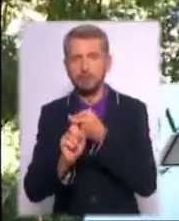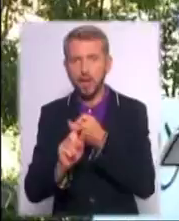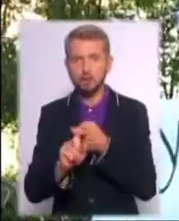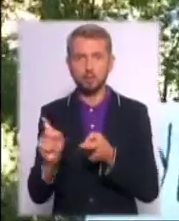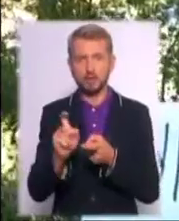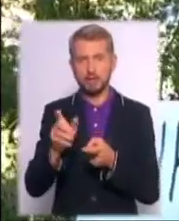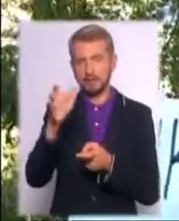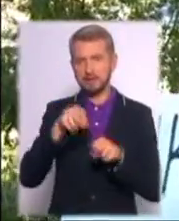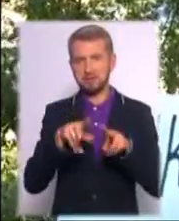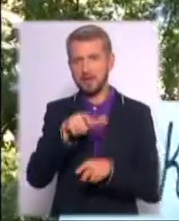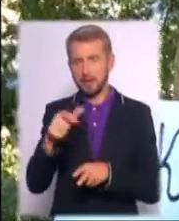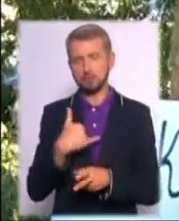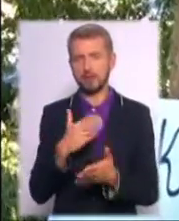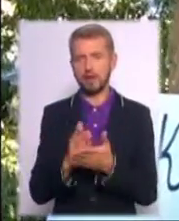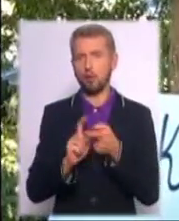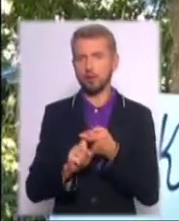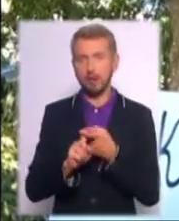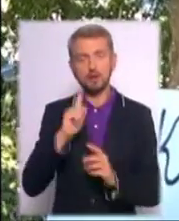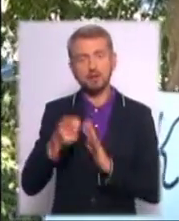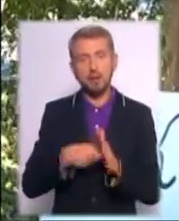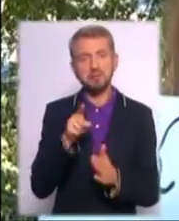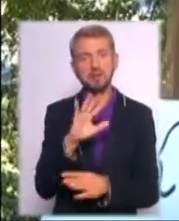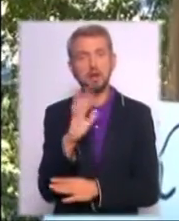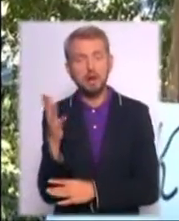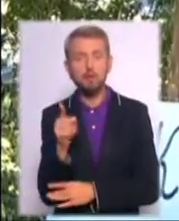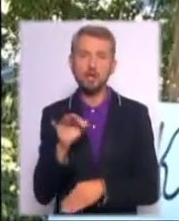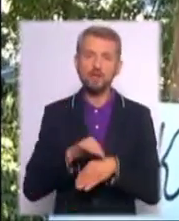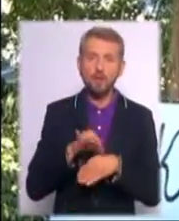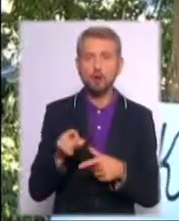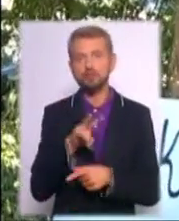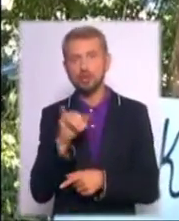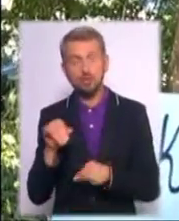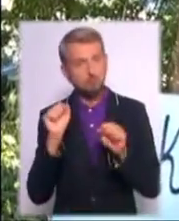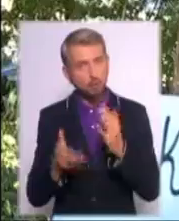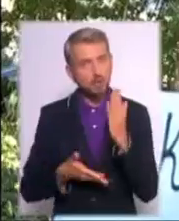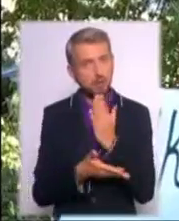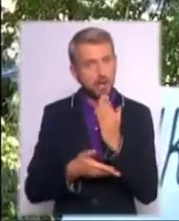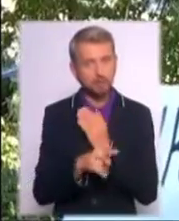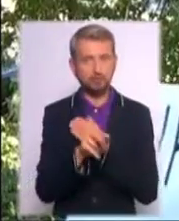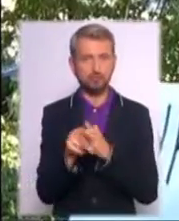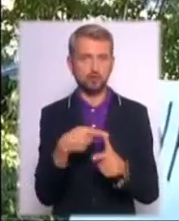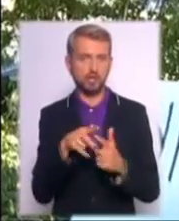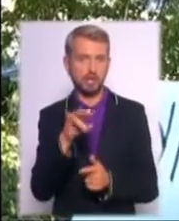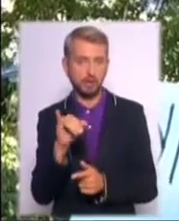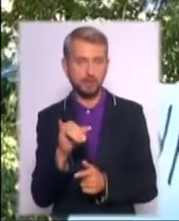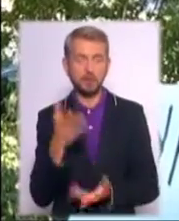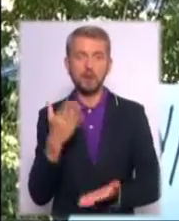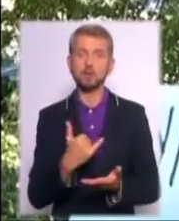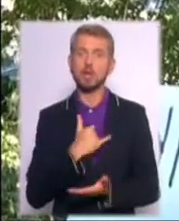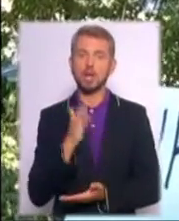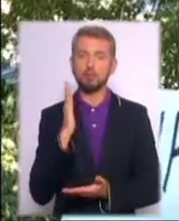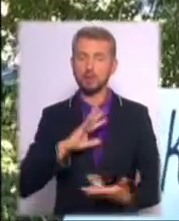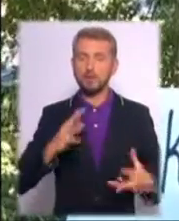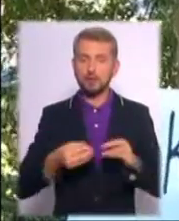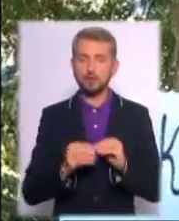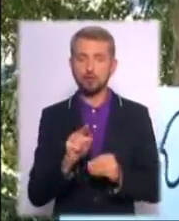дендрологами, у нас є контакти. Дізнаємось, чи це дерева, наскільки вони хворі, чи можна їх пиляти. Якщо вони, у нас буде якби висновок,